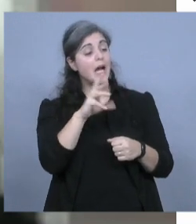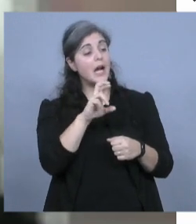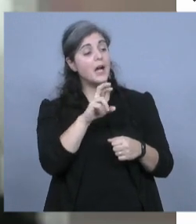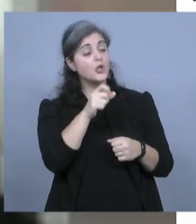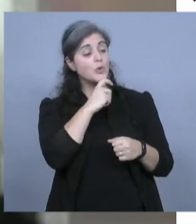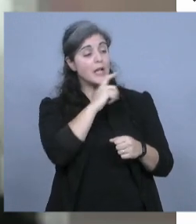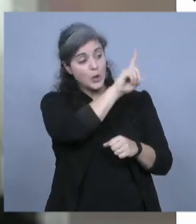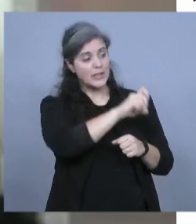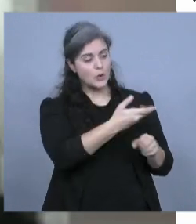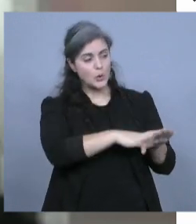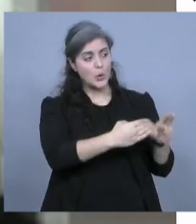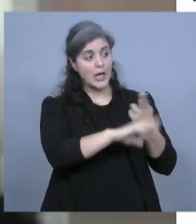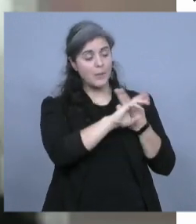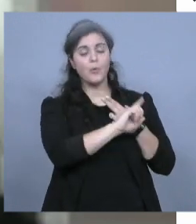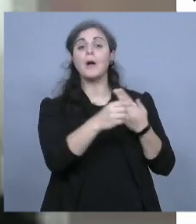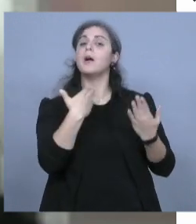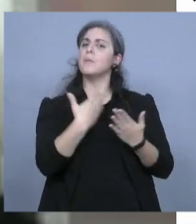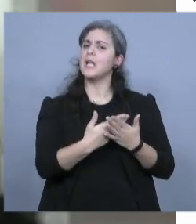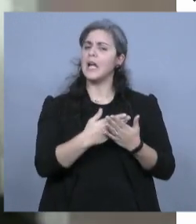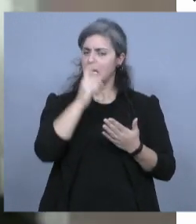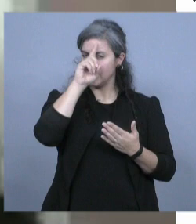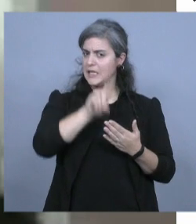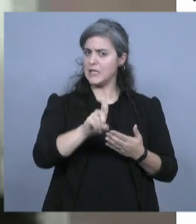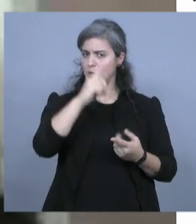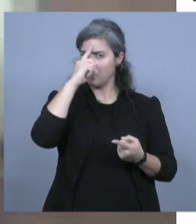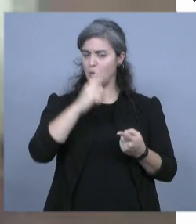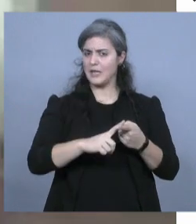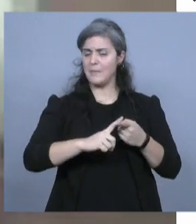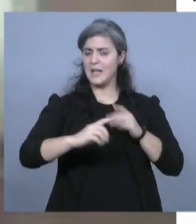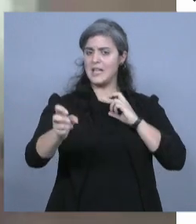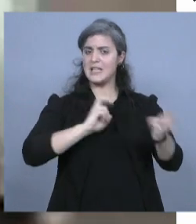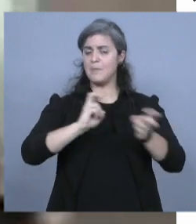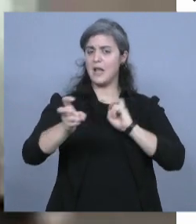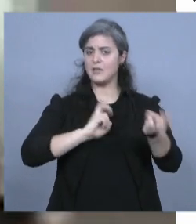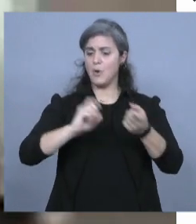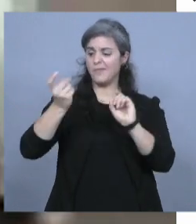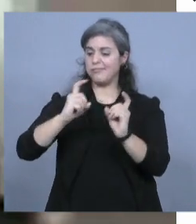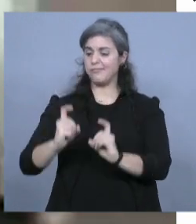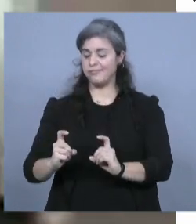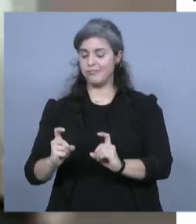suis très curieuse de savoir comment vous parviendrez à respecter la logique de réduction des déplacements au cœur de ce cadre d'action,